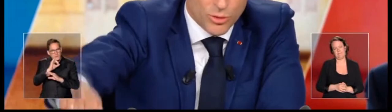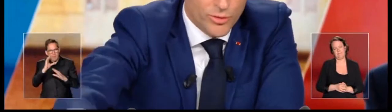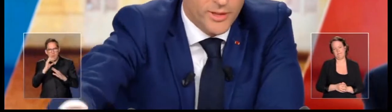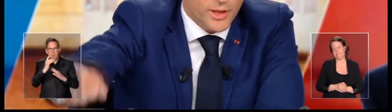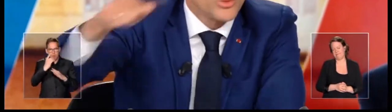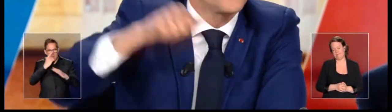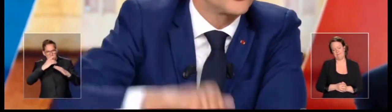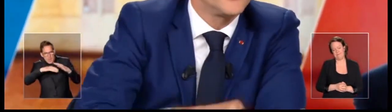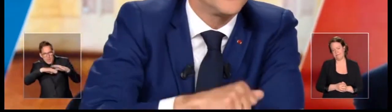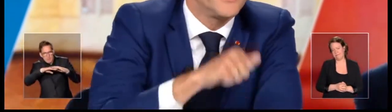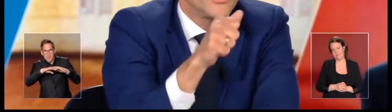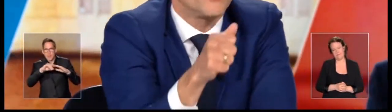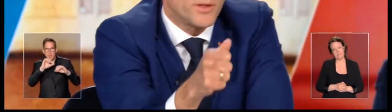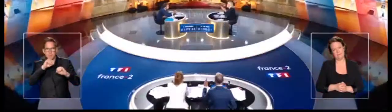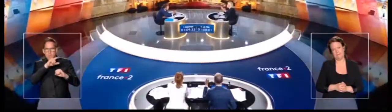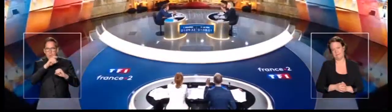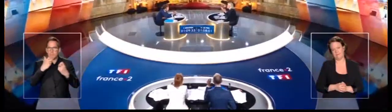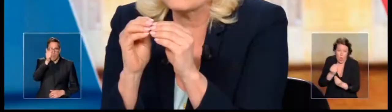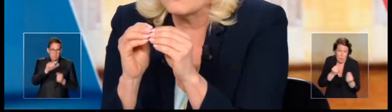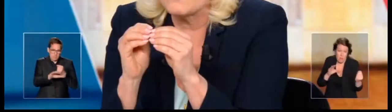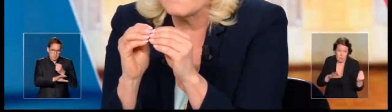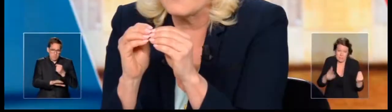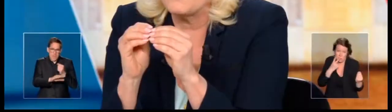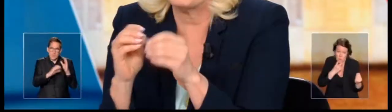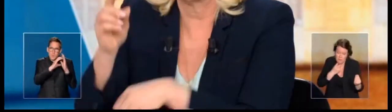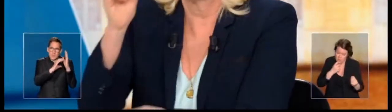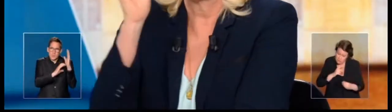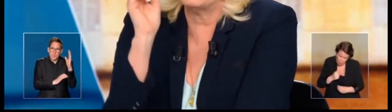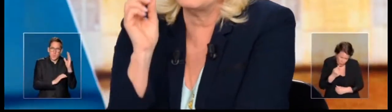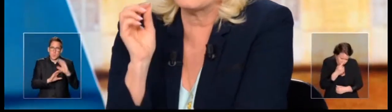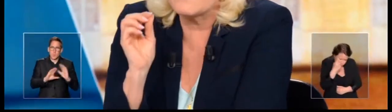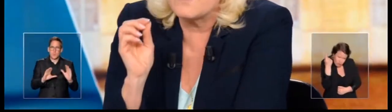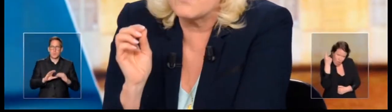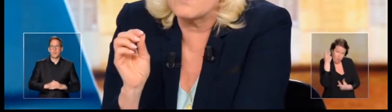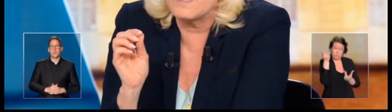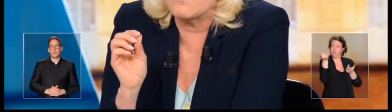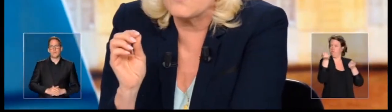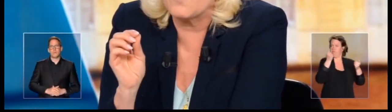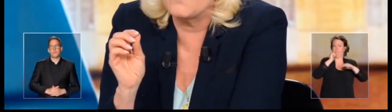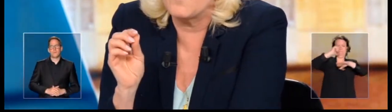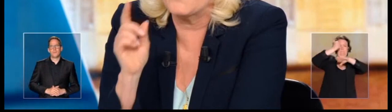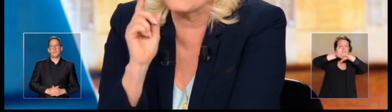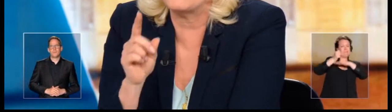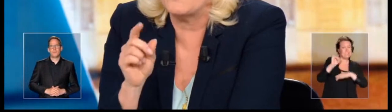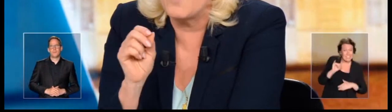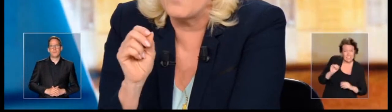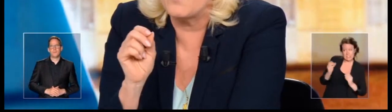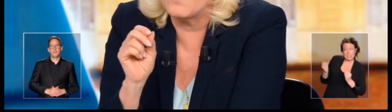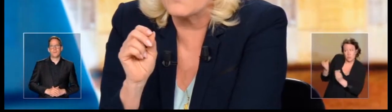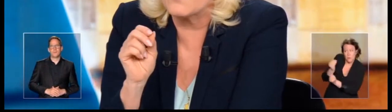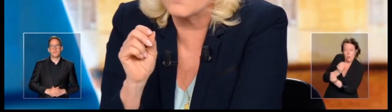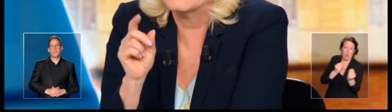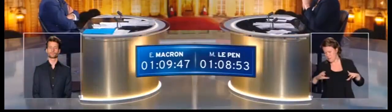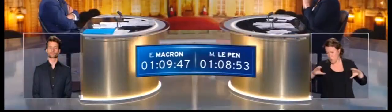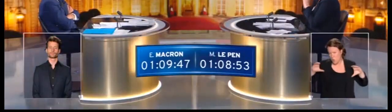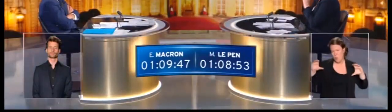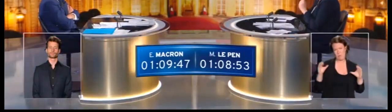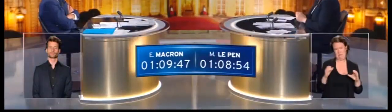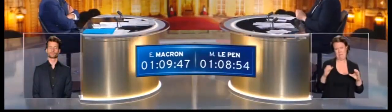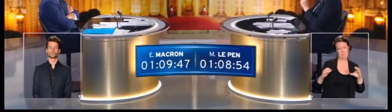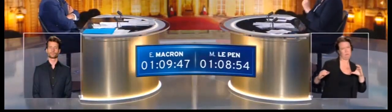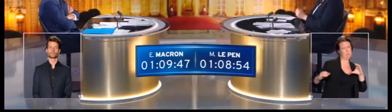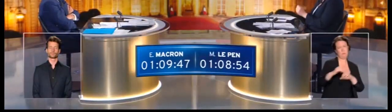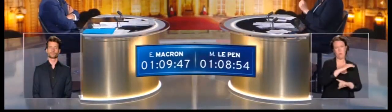devenir court circuiter les représailles le seul souverain c'est le peuple comme la constitution et la loi suprême du peuple seul le peuple peut la changer le